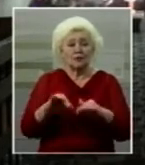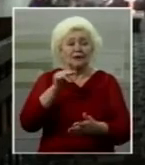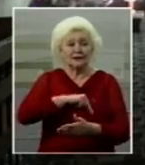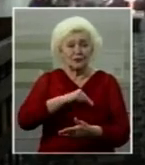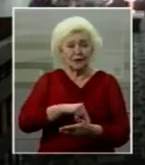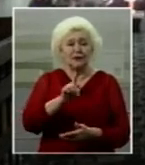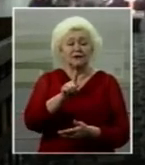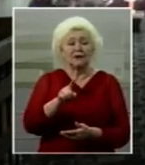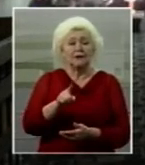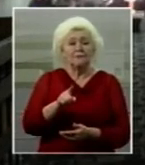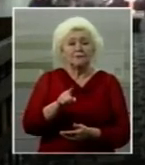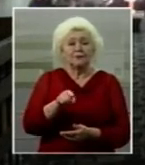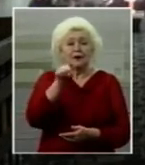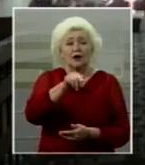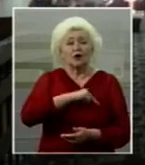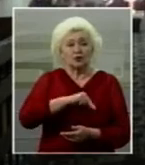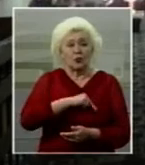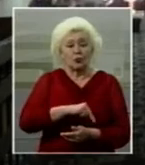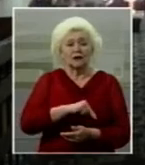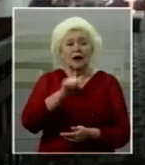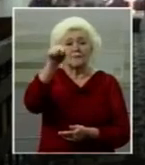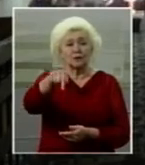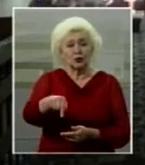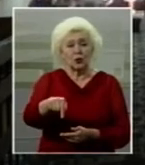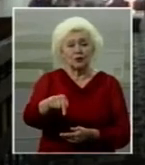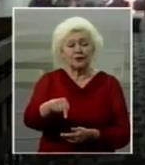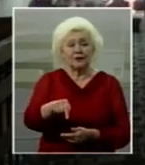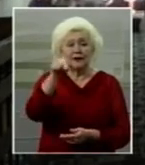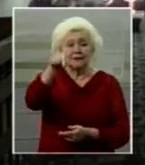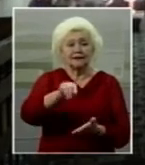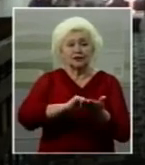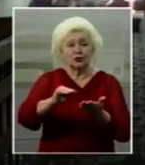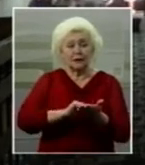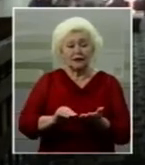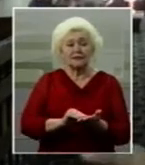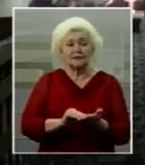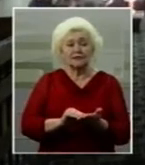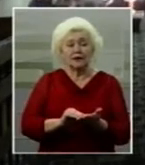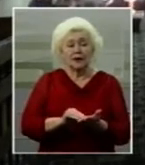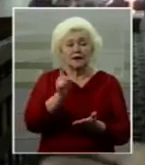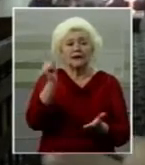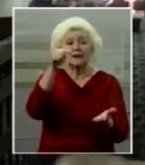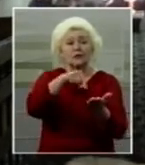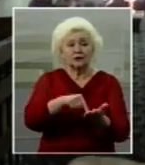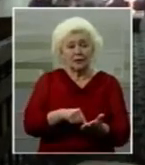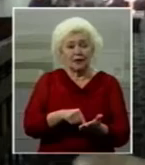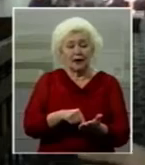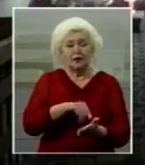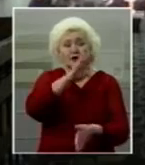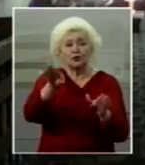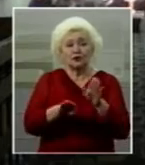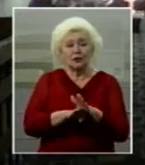організації було це турбота про тих журналістів, які потрапляють